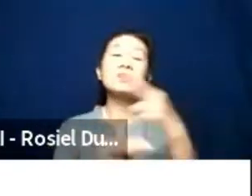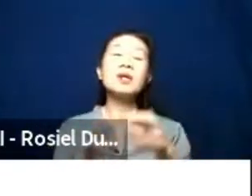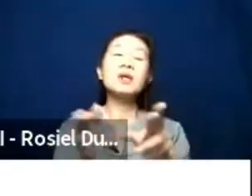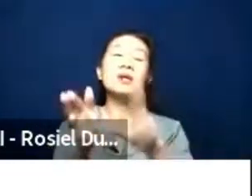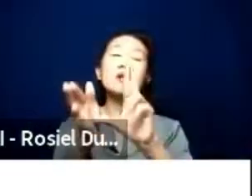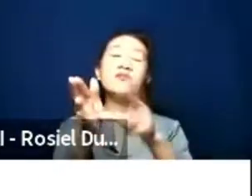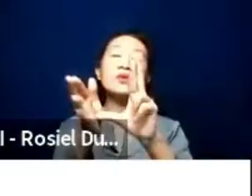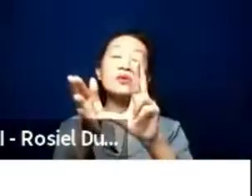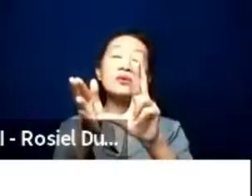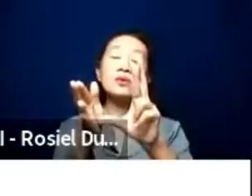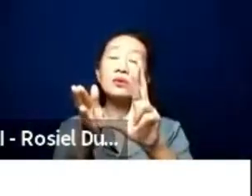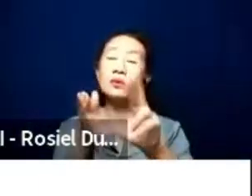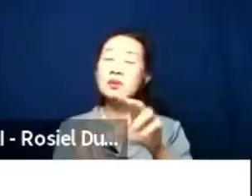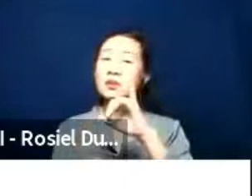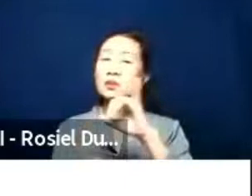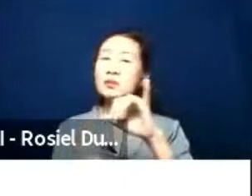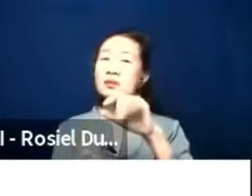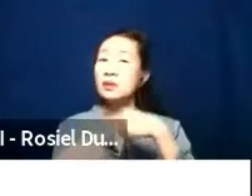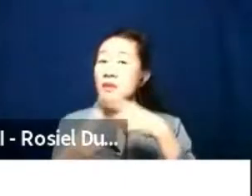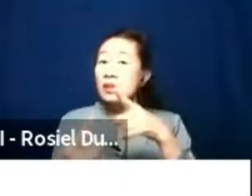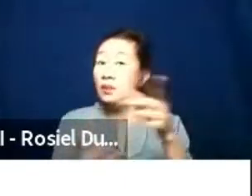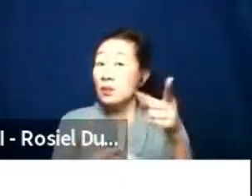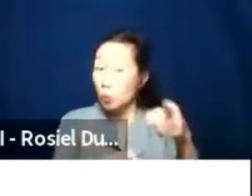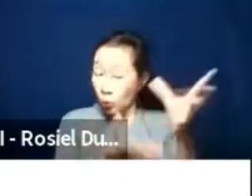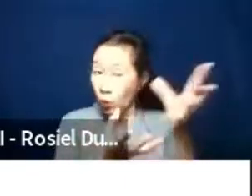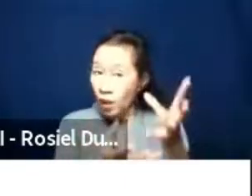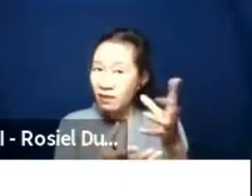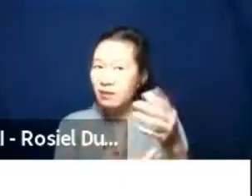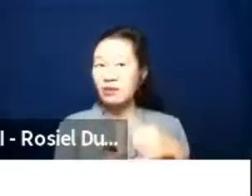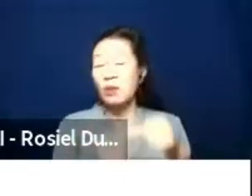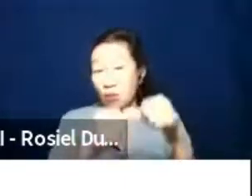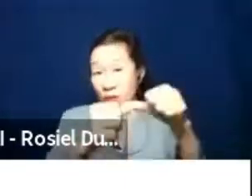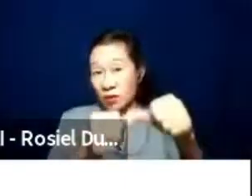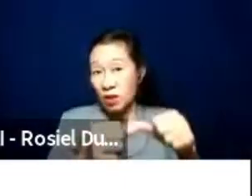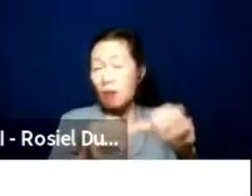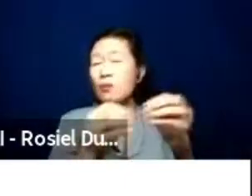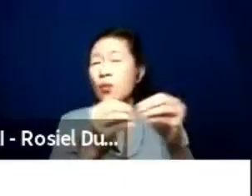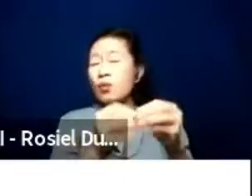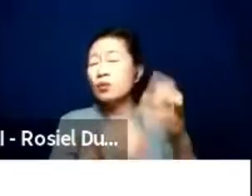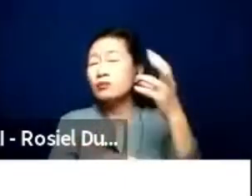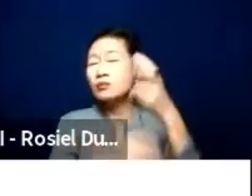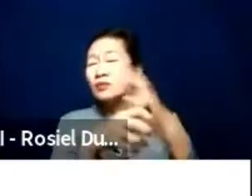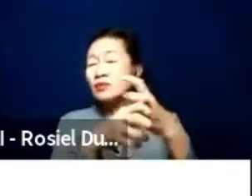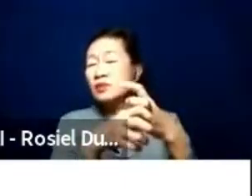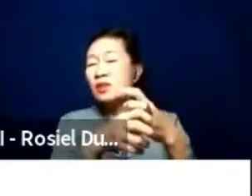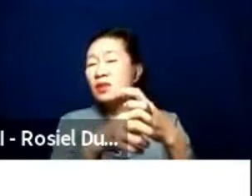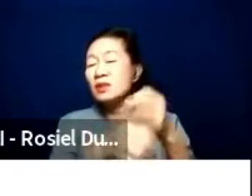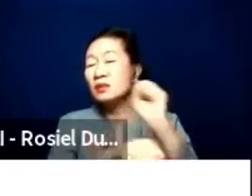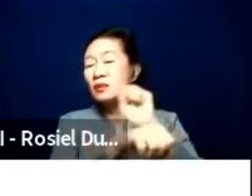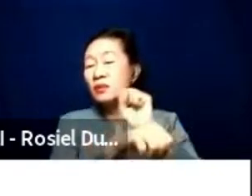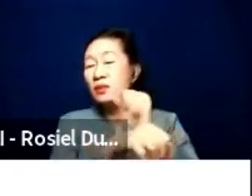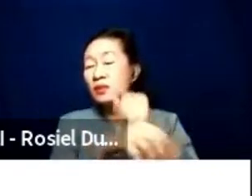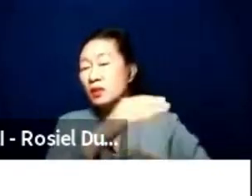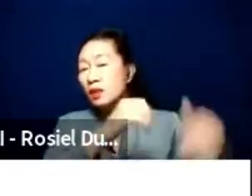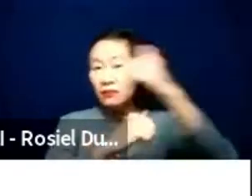i-review. Yan pa rin ba yung gusto mong gawin? Saka tayo mag-move on to the more complex tasks, to the more advanced